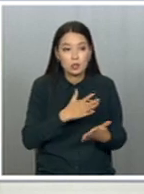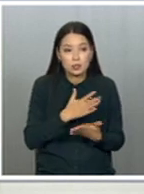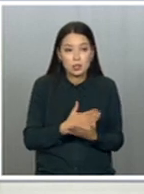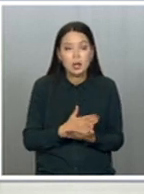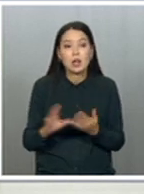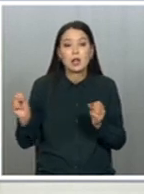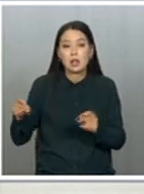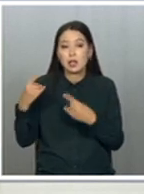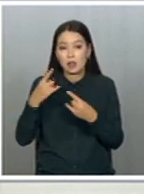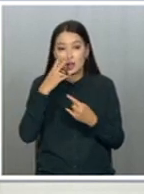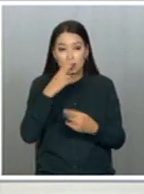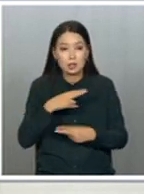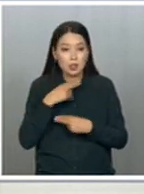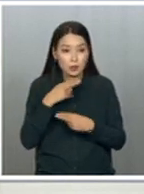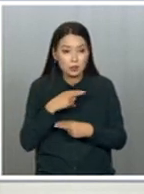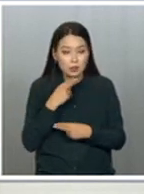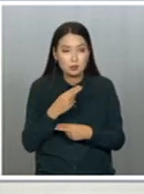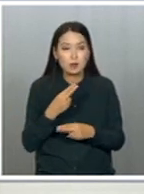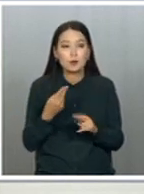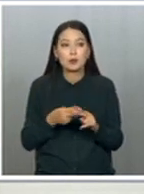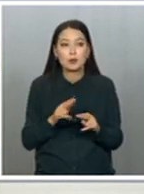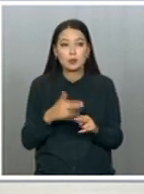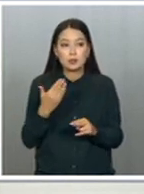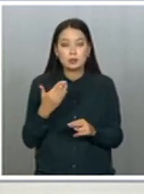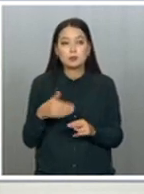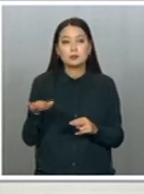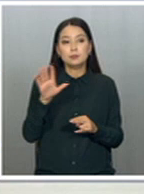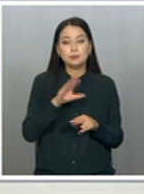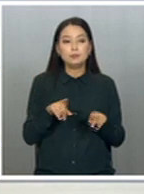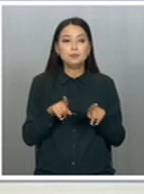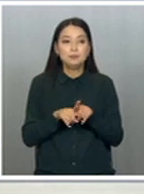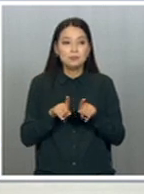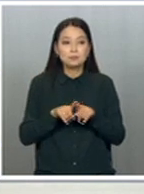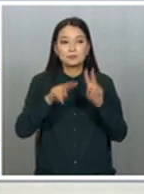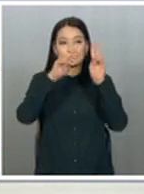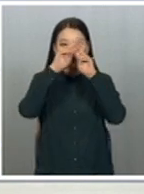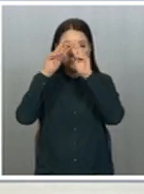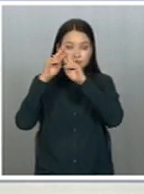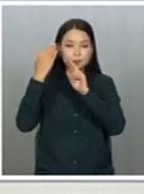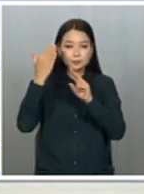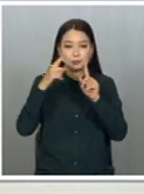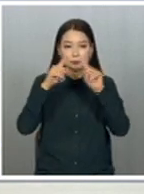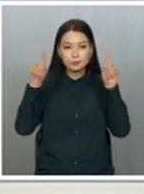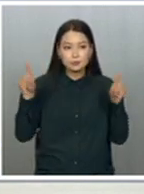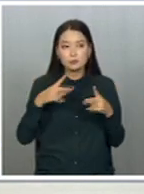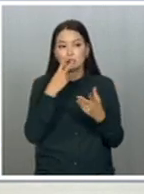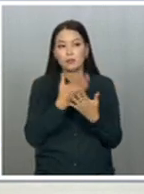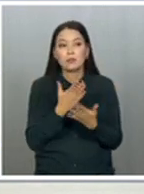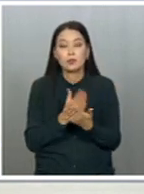экранға назар аударатын болсаңыздар, жұлдызды аспанның жылжымалы картасы бейнеленген. Сіздер бұл карта